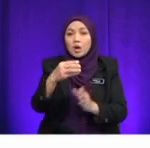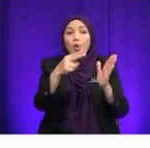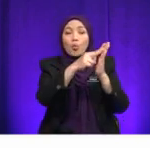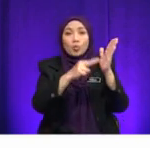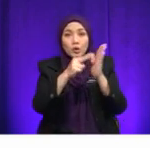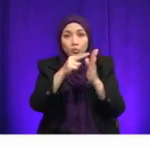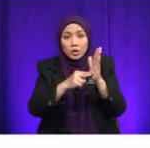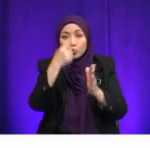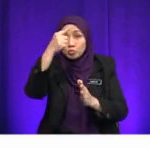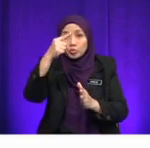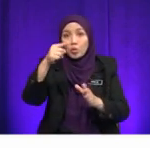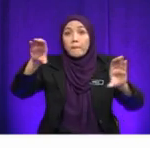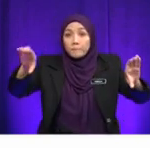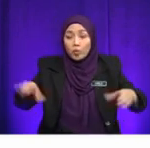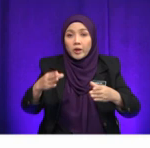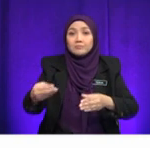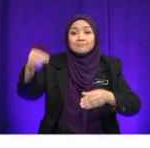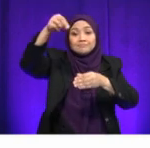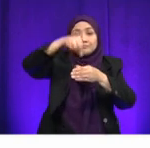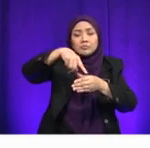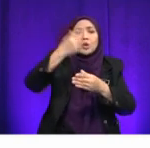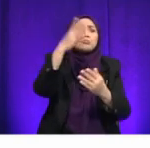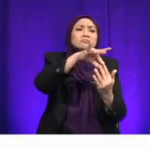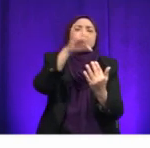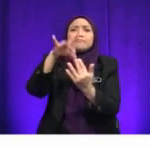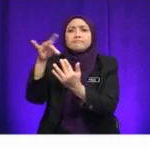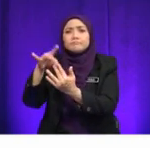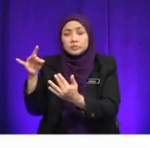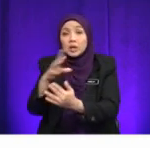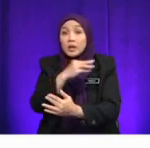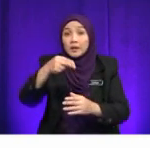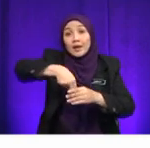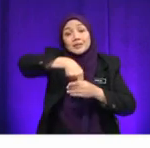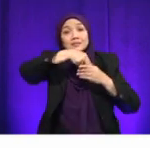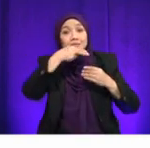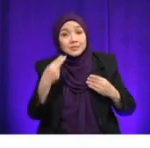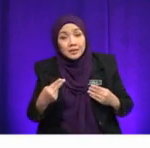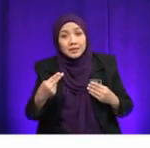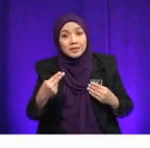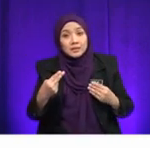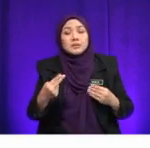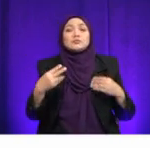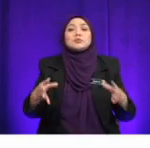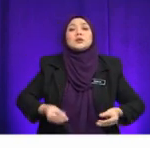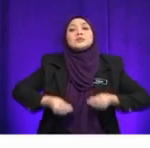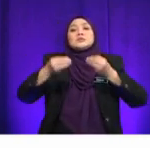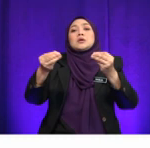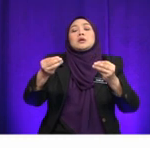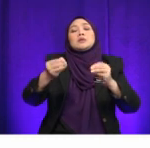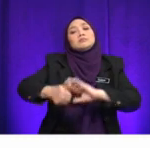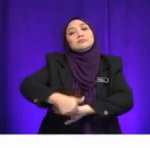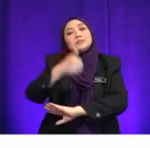undian di dalam majas negeri dan hasilnya kita dapati bahwa Pro penyerahan telah menang jadi